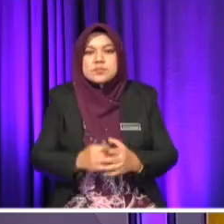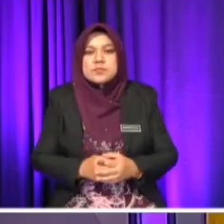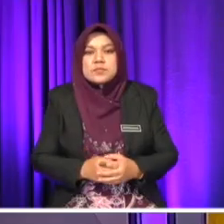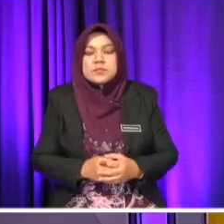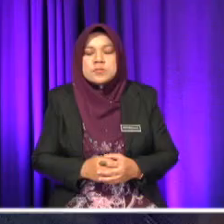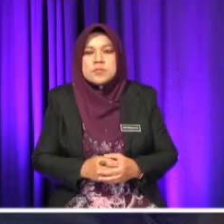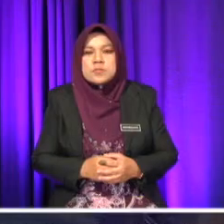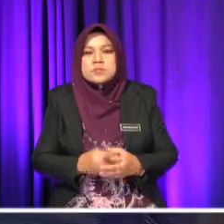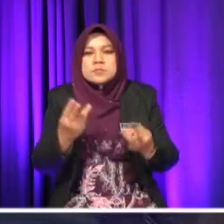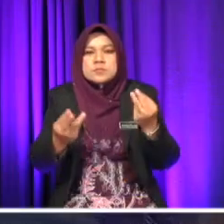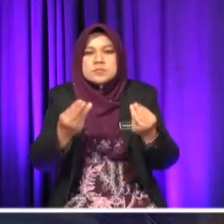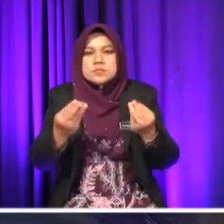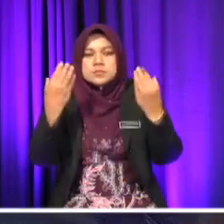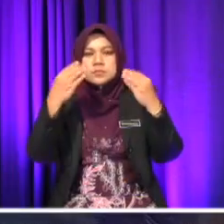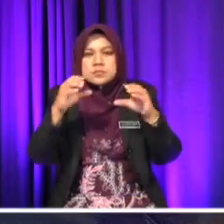lisan